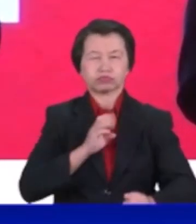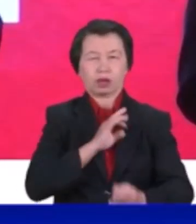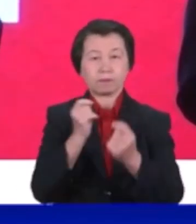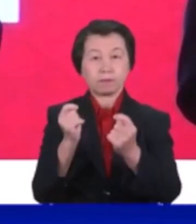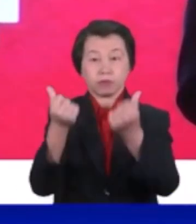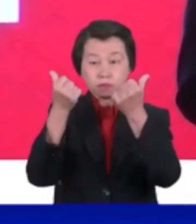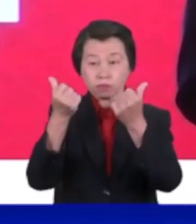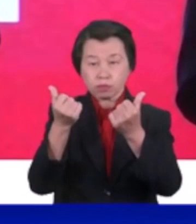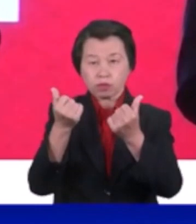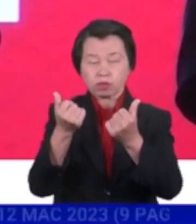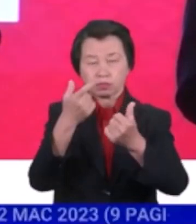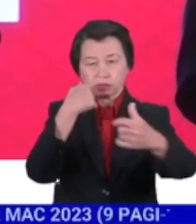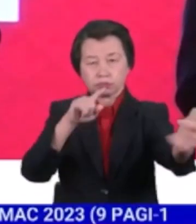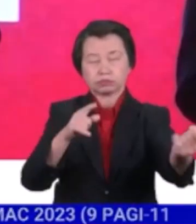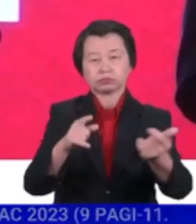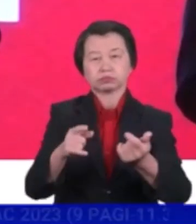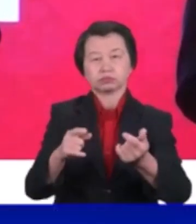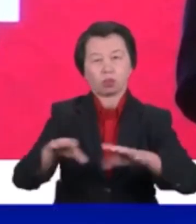sebelum